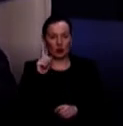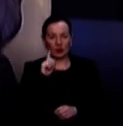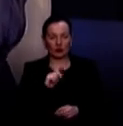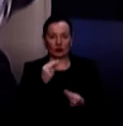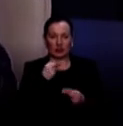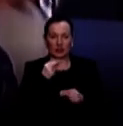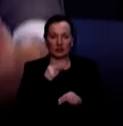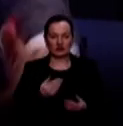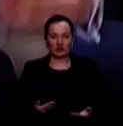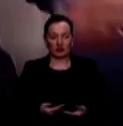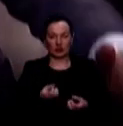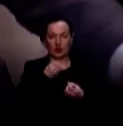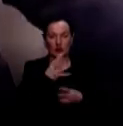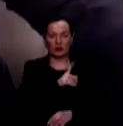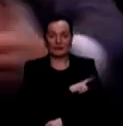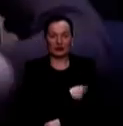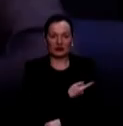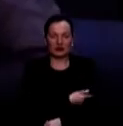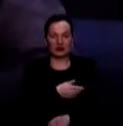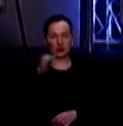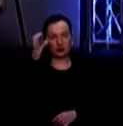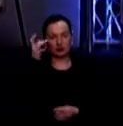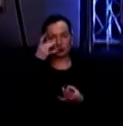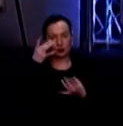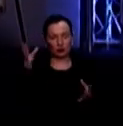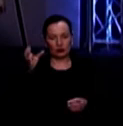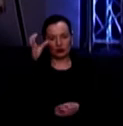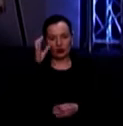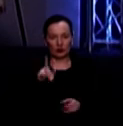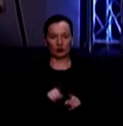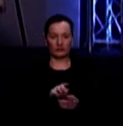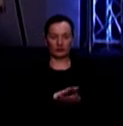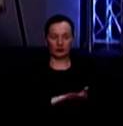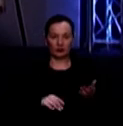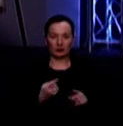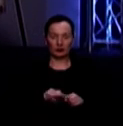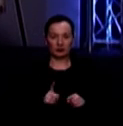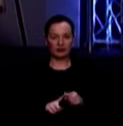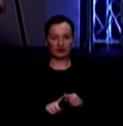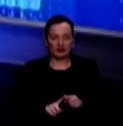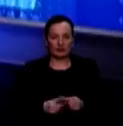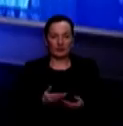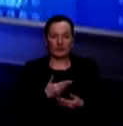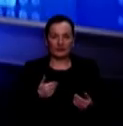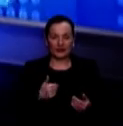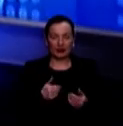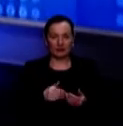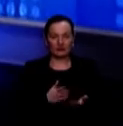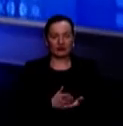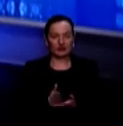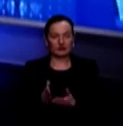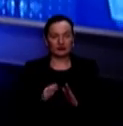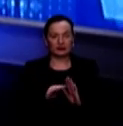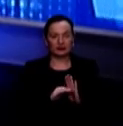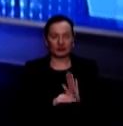добра медицина, освіта, культура, наука і так далі. Тобто оце важливо, саме над цим ми стратегію і робимо. Ну, це в стратегії все